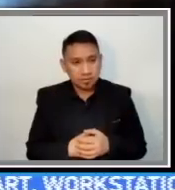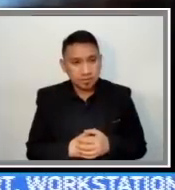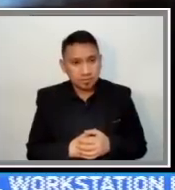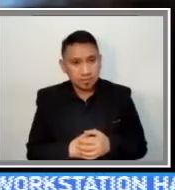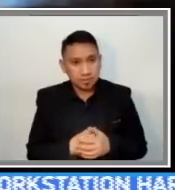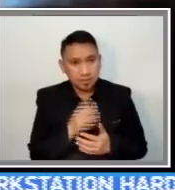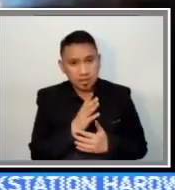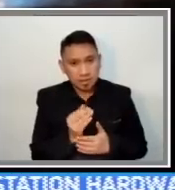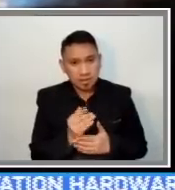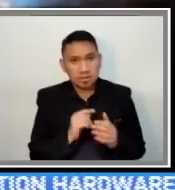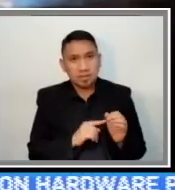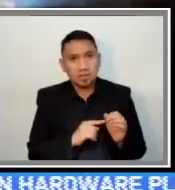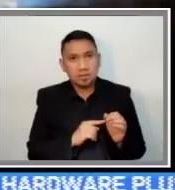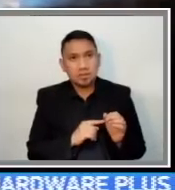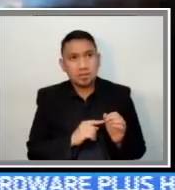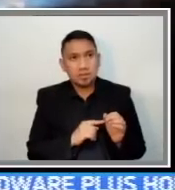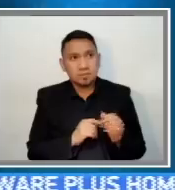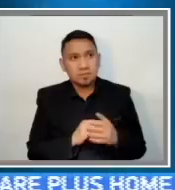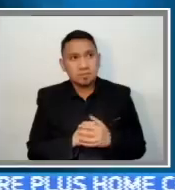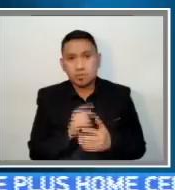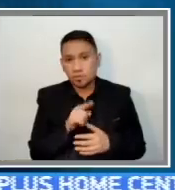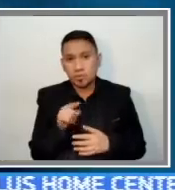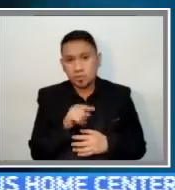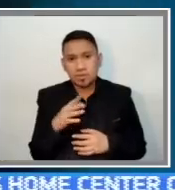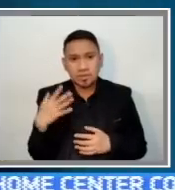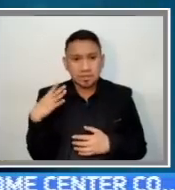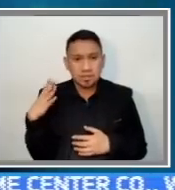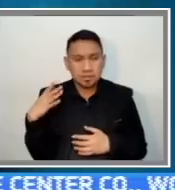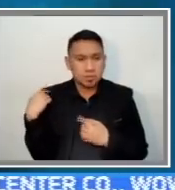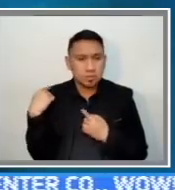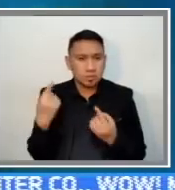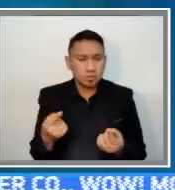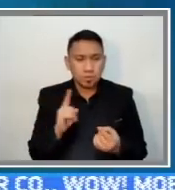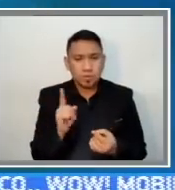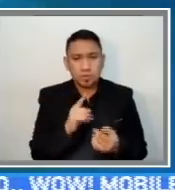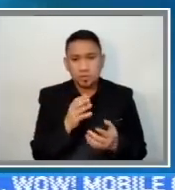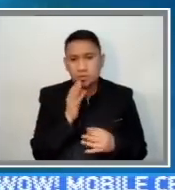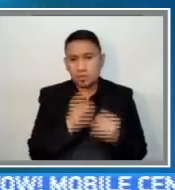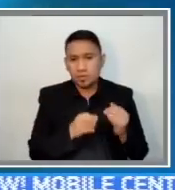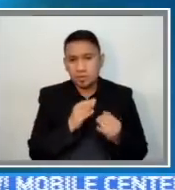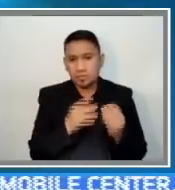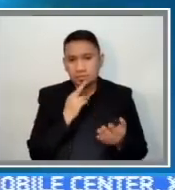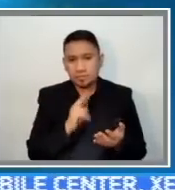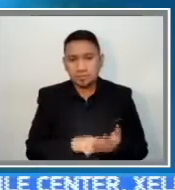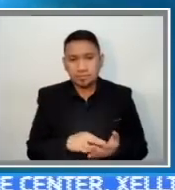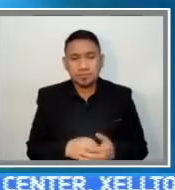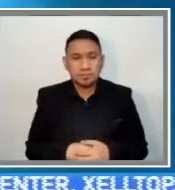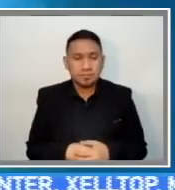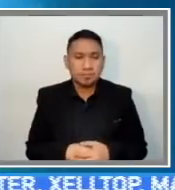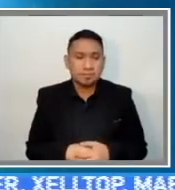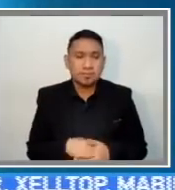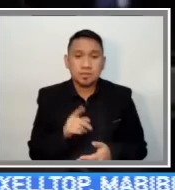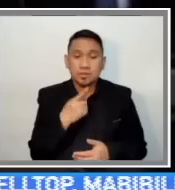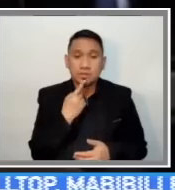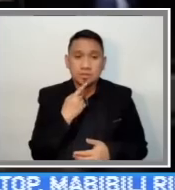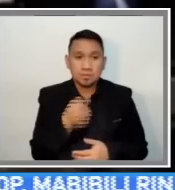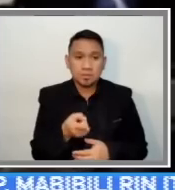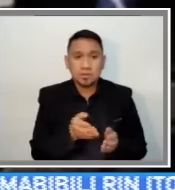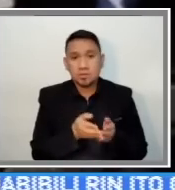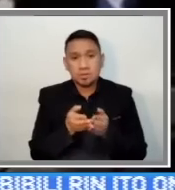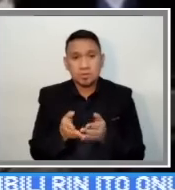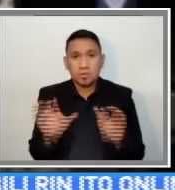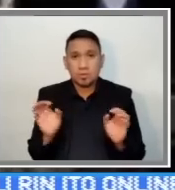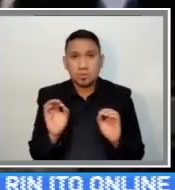and moment from now. Hintayin na lang namin sila kung ano yung with finality talaga yung makikita nila. Nabanggit niyo po nakasadsad yung barko. Wala naman pong